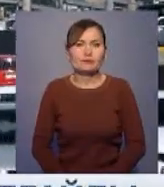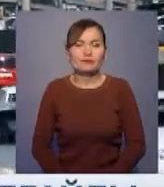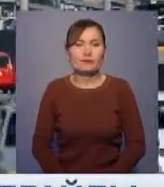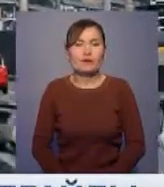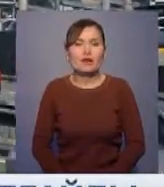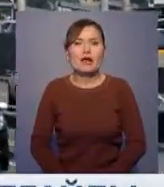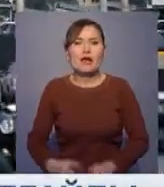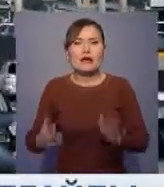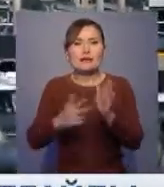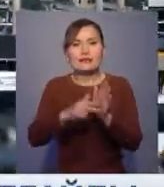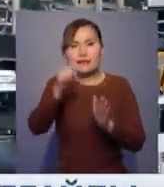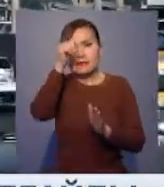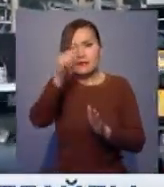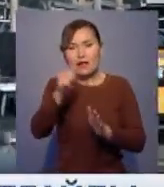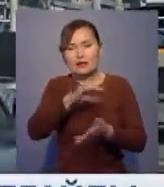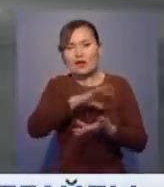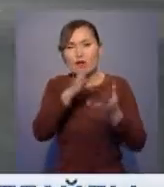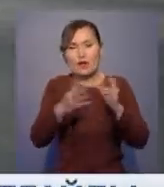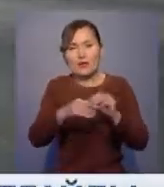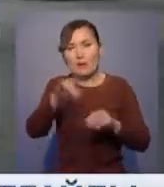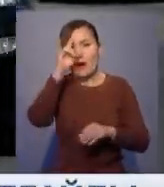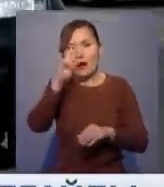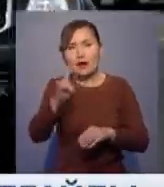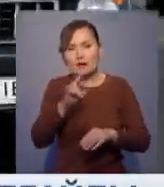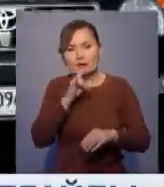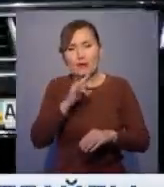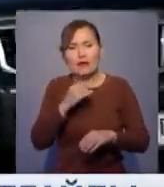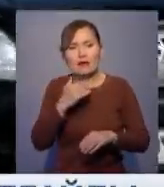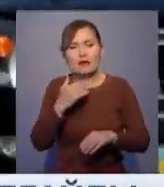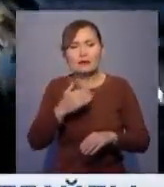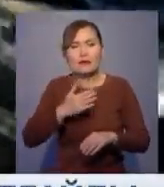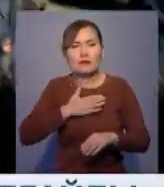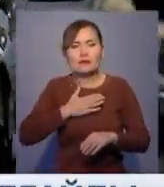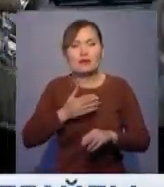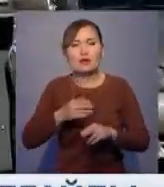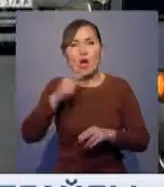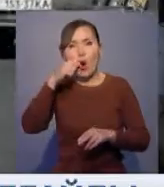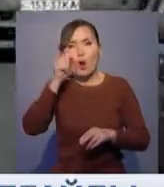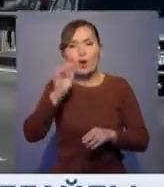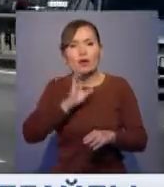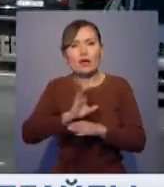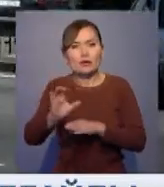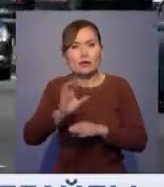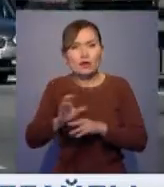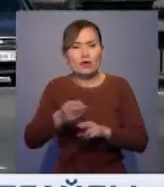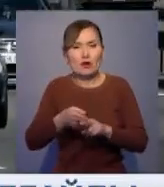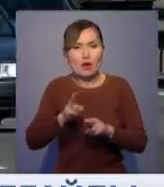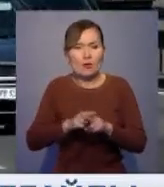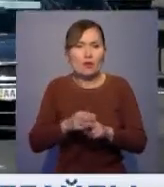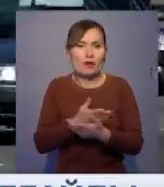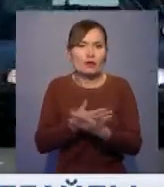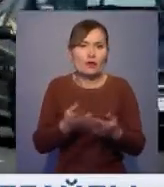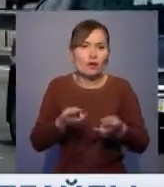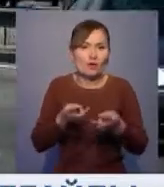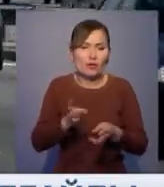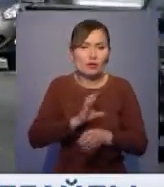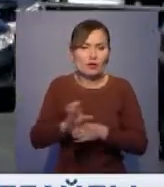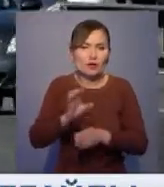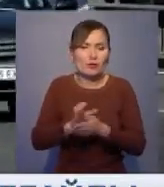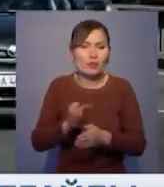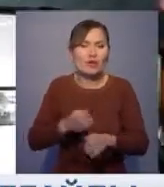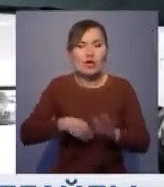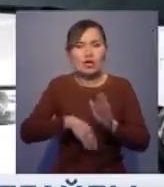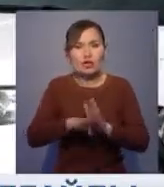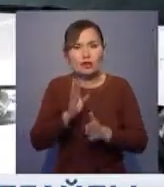Соңғы 8 айдың көрсеткіші бойынша елімізден Украинаға 170 000 тоннадан артық мотор отыны тасымалданыпты. Бұл рекордтық